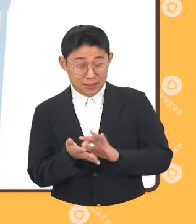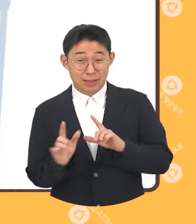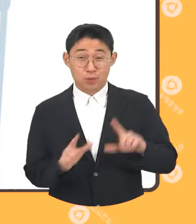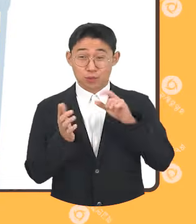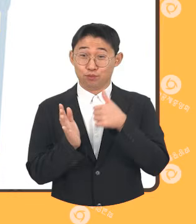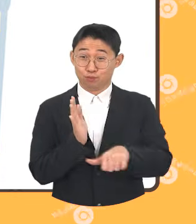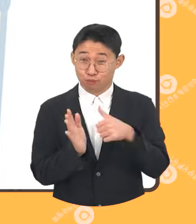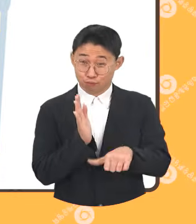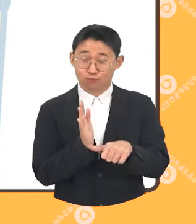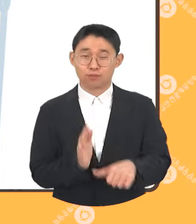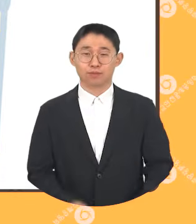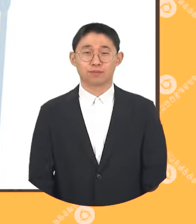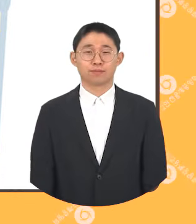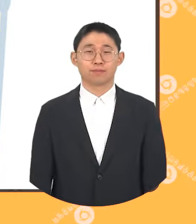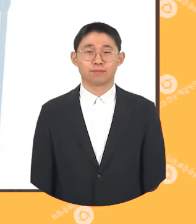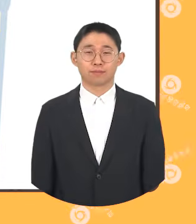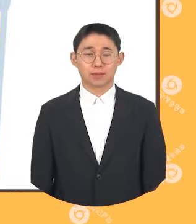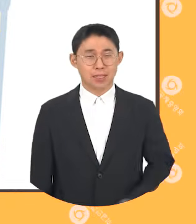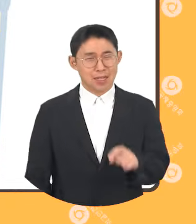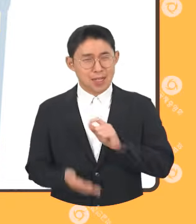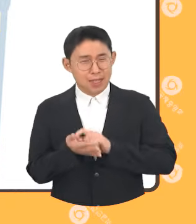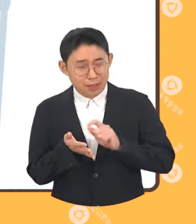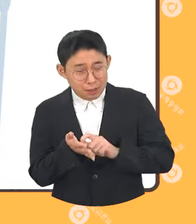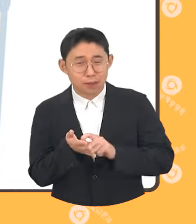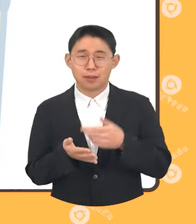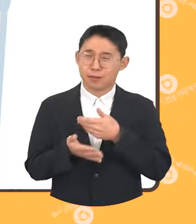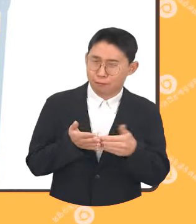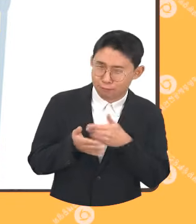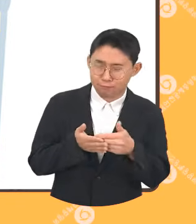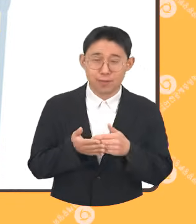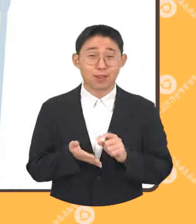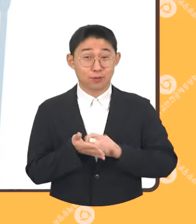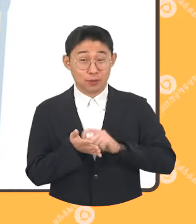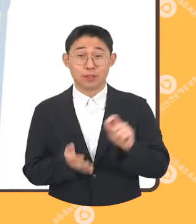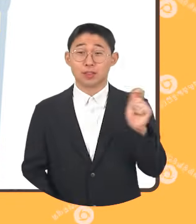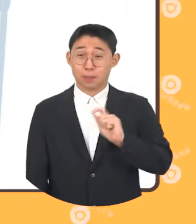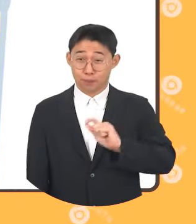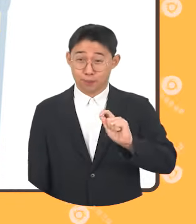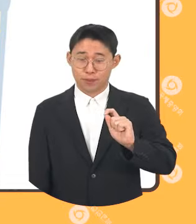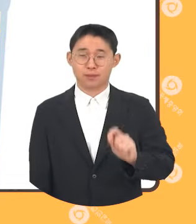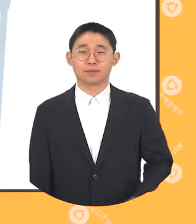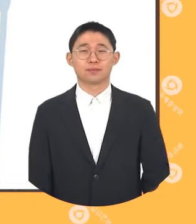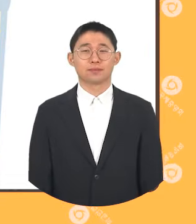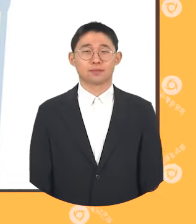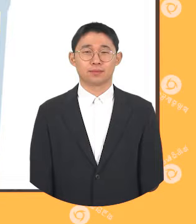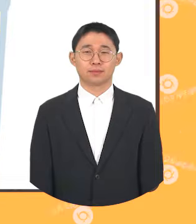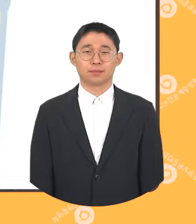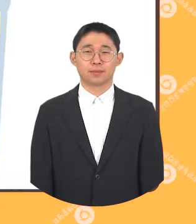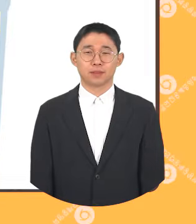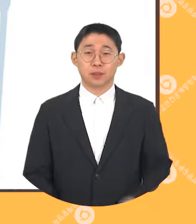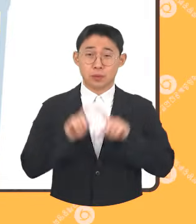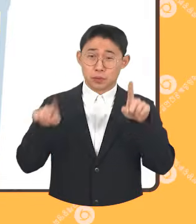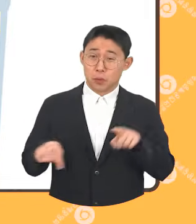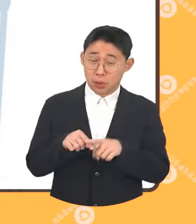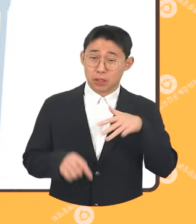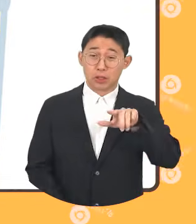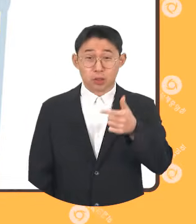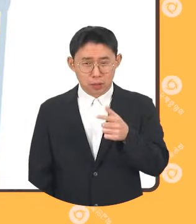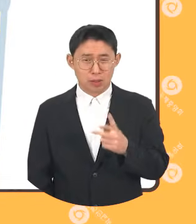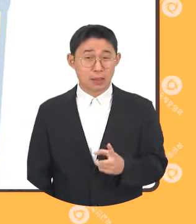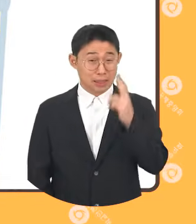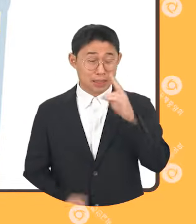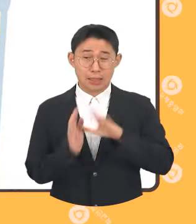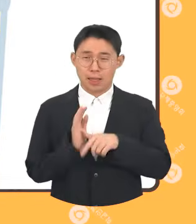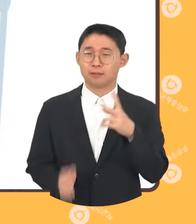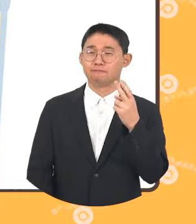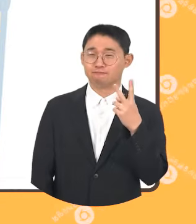유치원에서 쓰는 생활용품으로는 글씨를 쓰거나 그림을 그릴 때 사용하는 연필, 종이나 청 같은